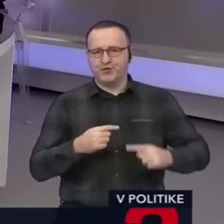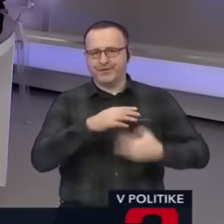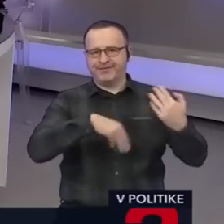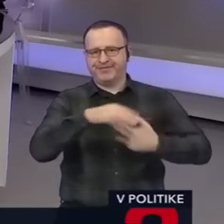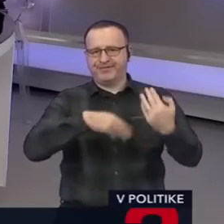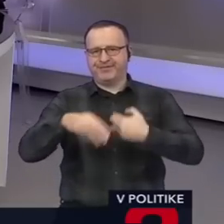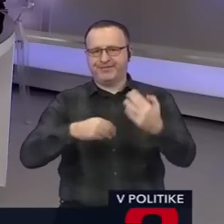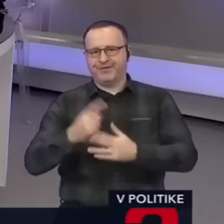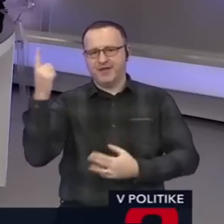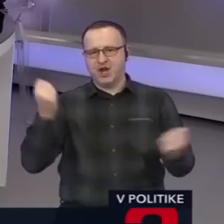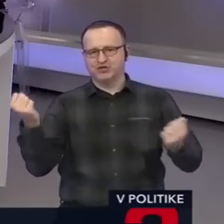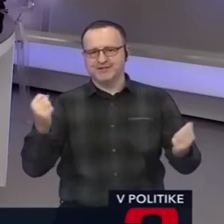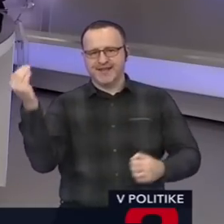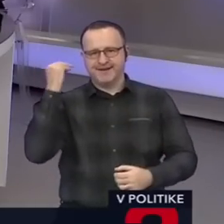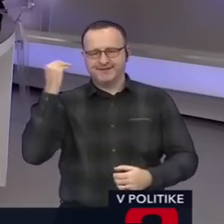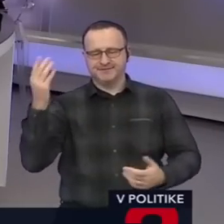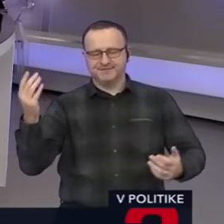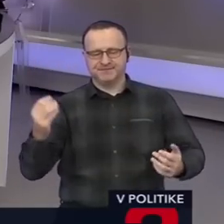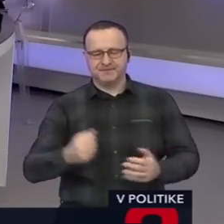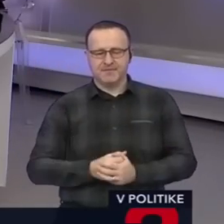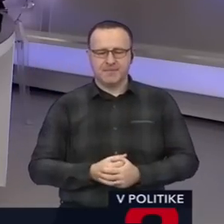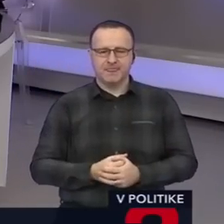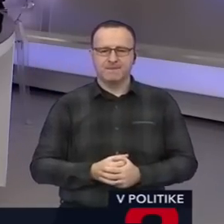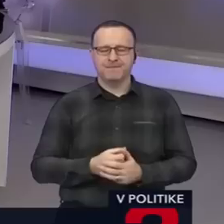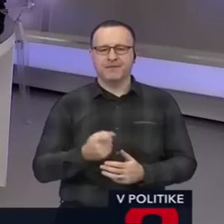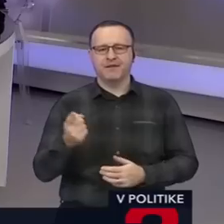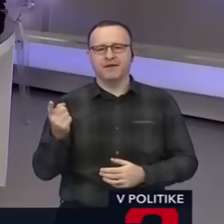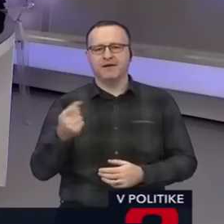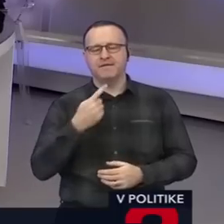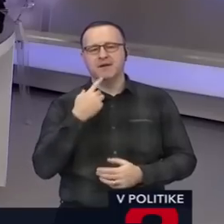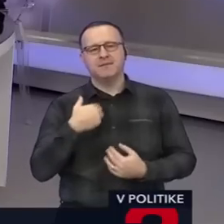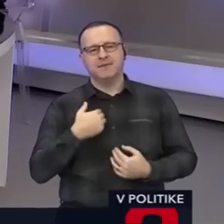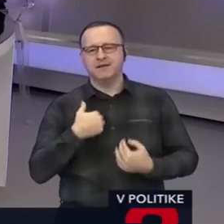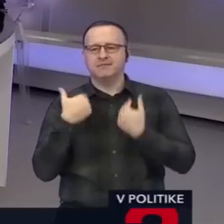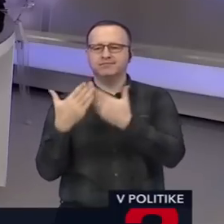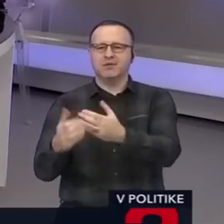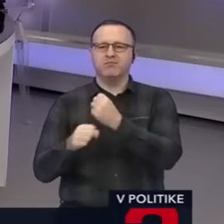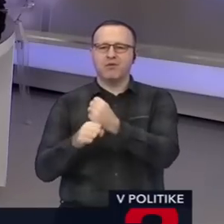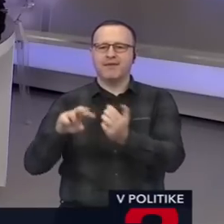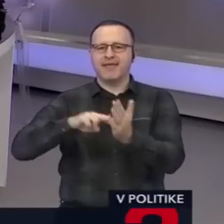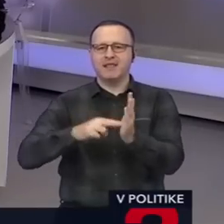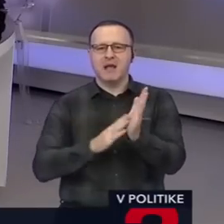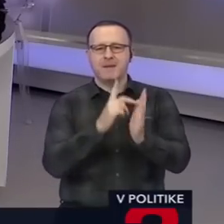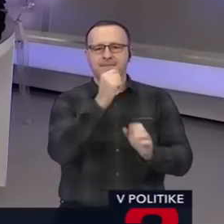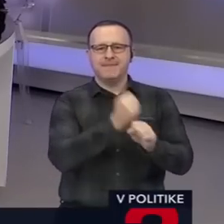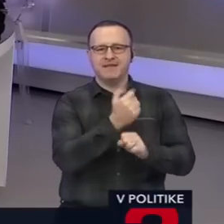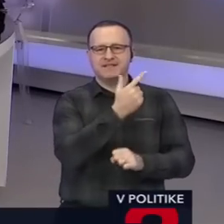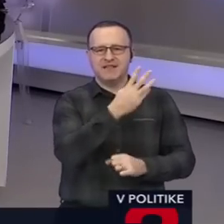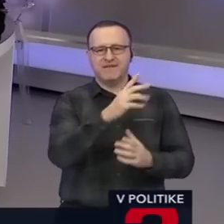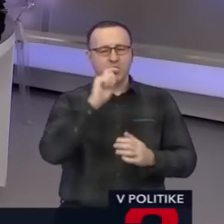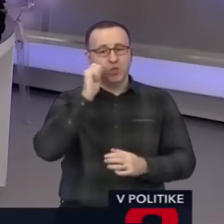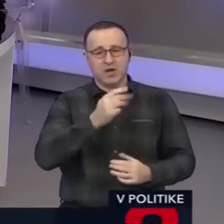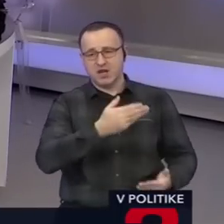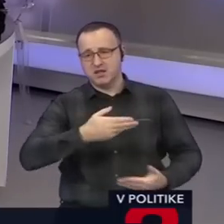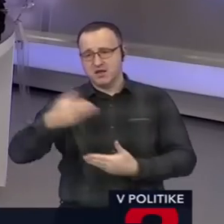je, či týmto krokom, keď poskytneme bojovú techniku, konkrétne teda MIG-29 Ukrajine,